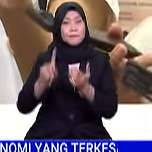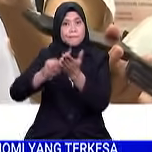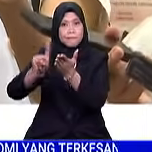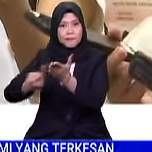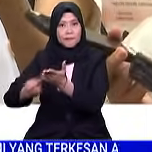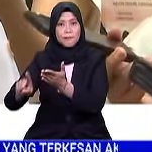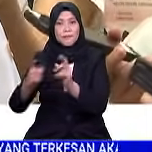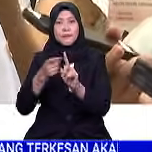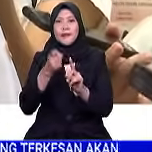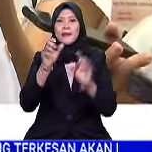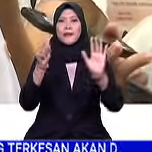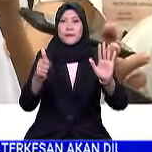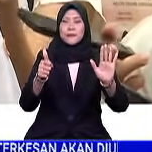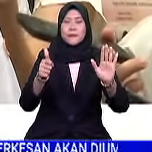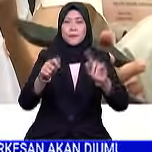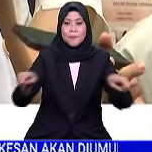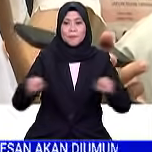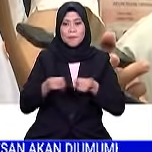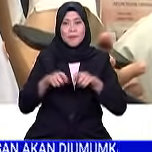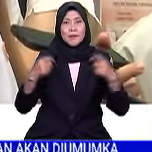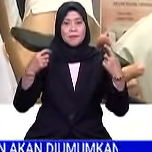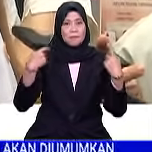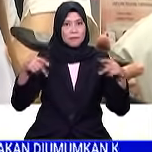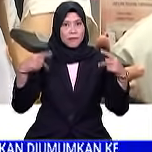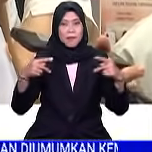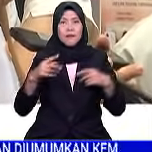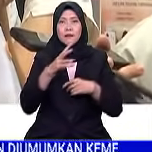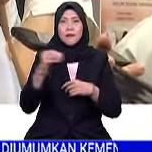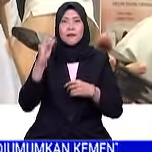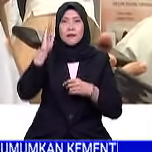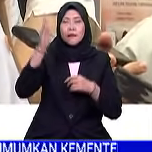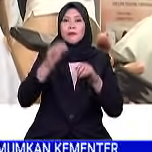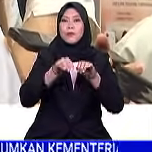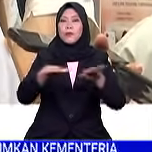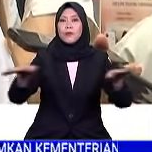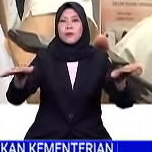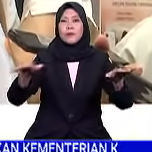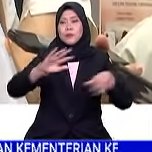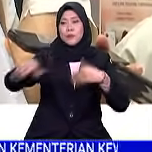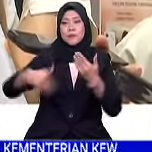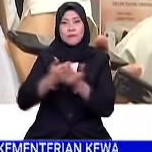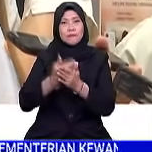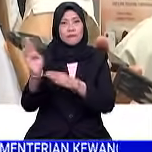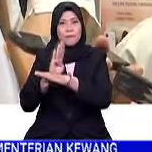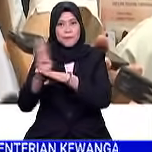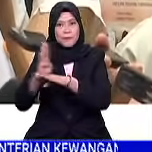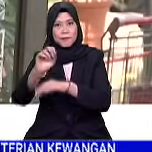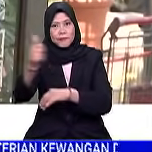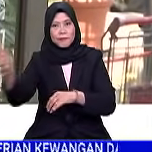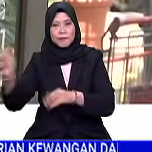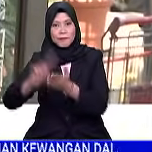ini dilakukan di 6 hypermarket utama di negeri dan ianya akan diperluaskan kepada semua premis-premis perniagaan lainlah.